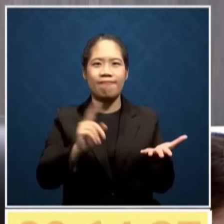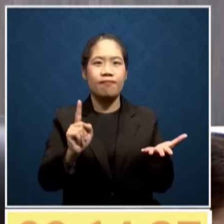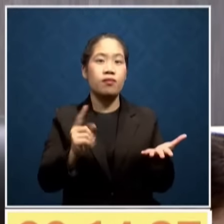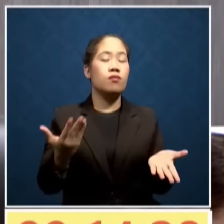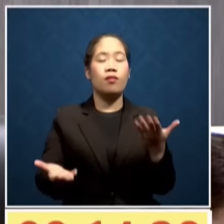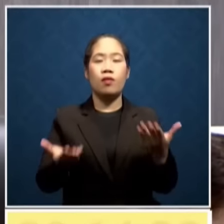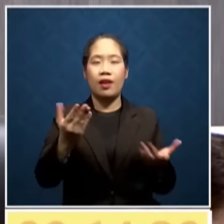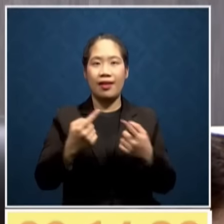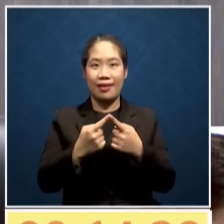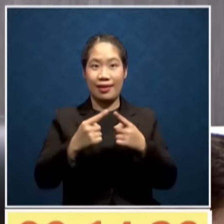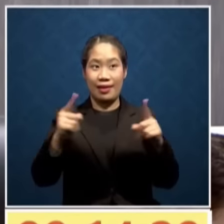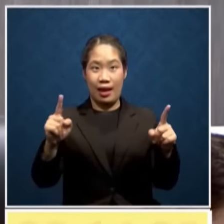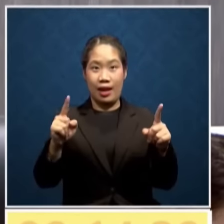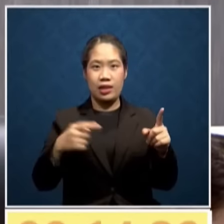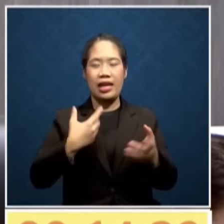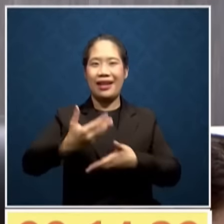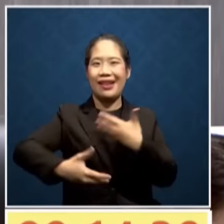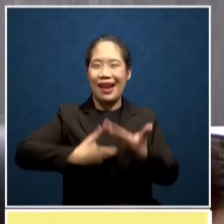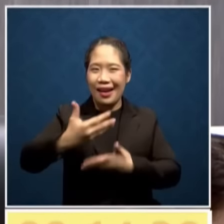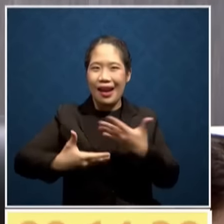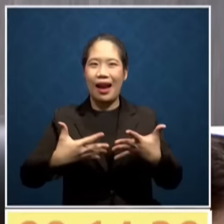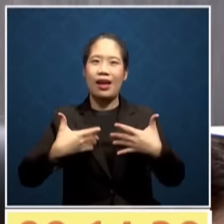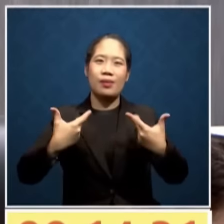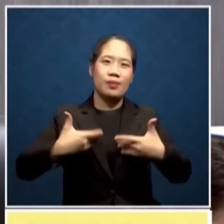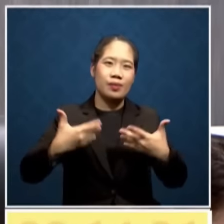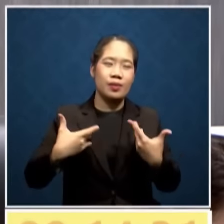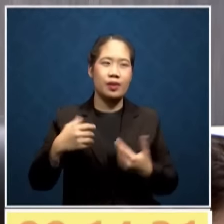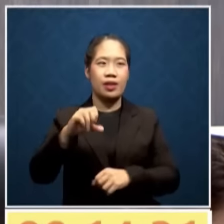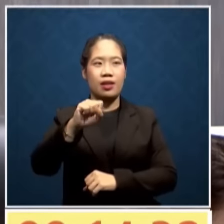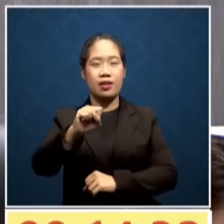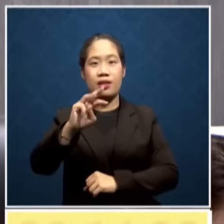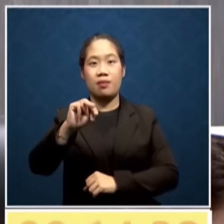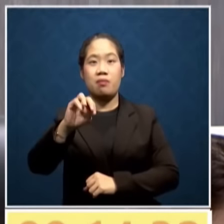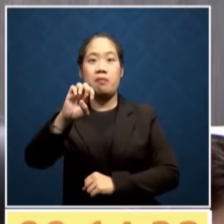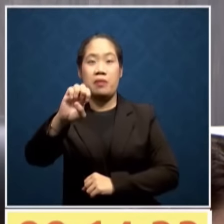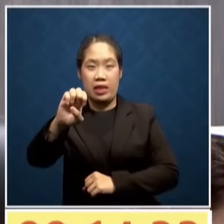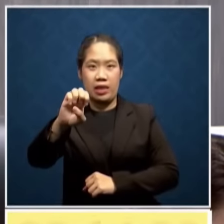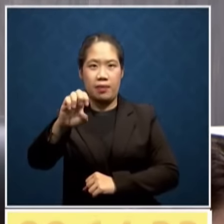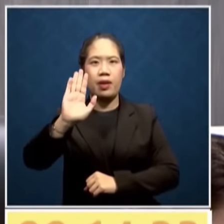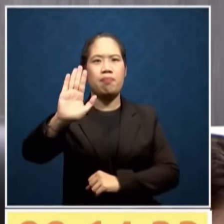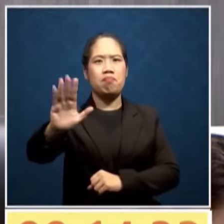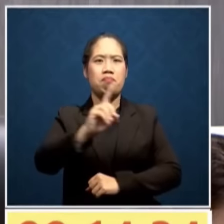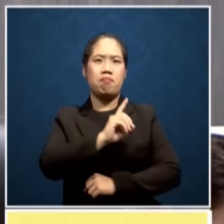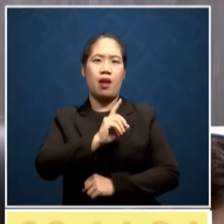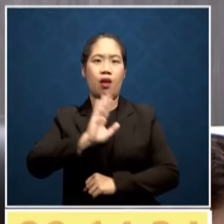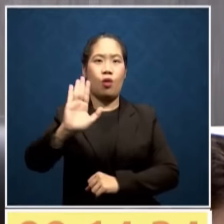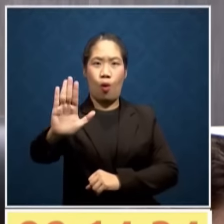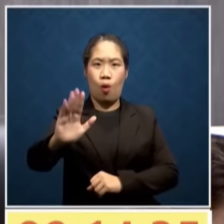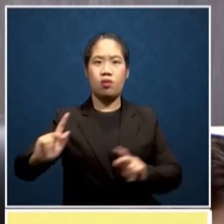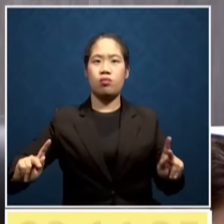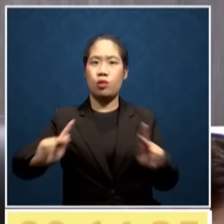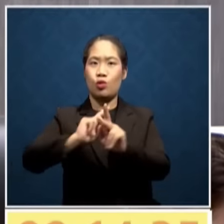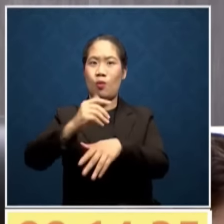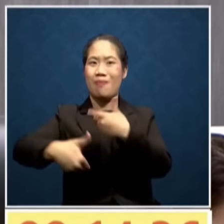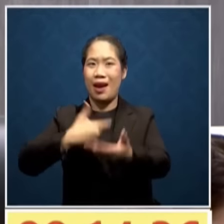คะแต่เรื่องค้าขายคึกคัก SME หน้าใสเนี่ยเป็นภาระของกระทรวงพาณิชย์ค่ะ ท่านต้องทำให้